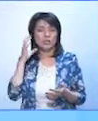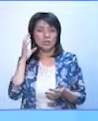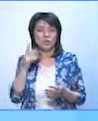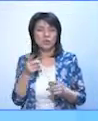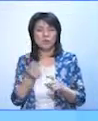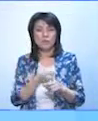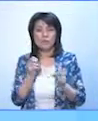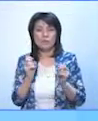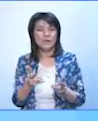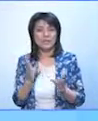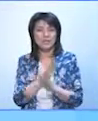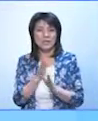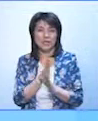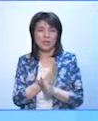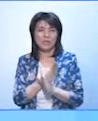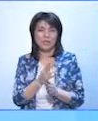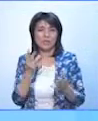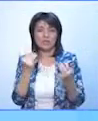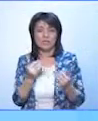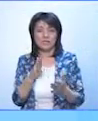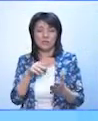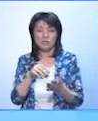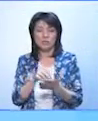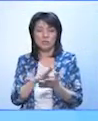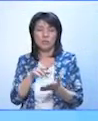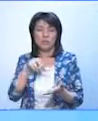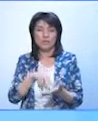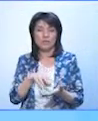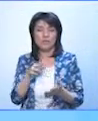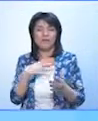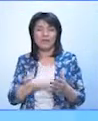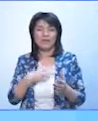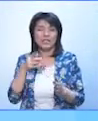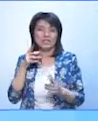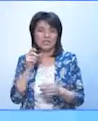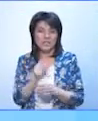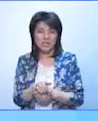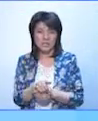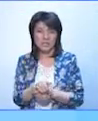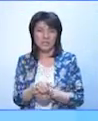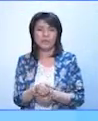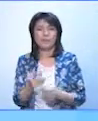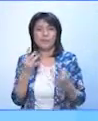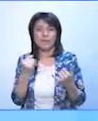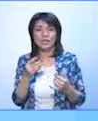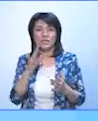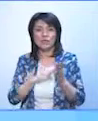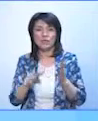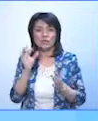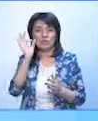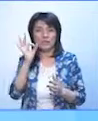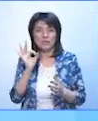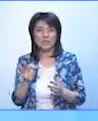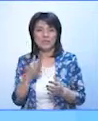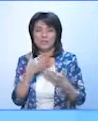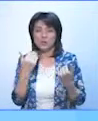и экологии. Перед учеными поставлена важная социальная задача – вернуть 90% земель полигона в